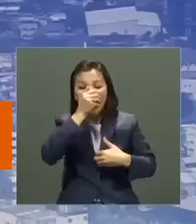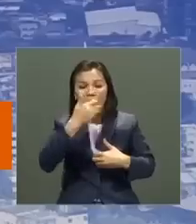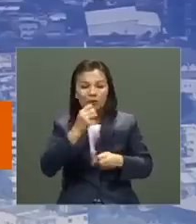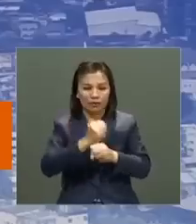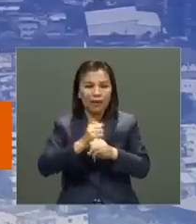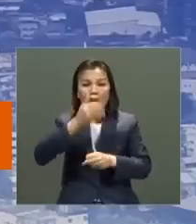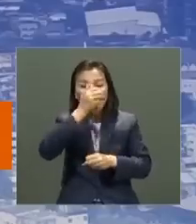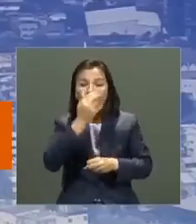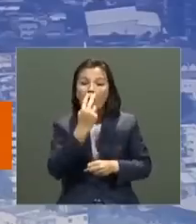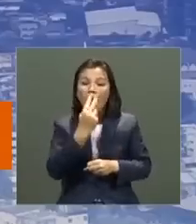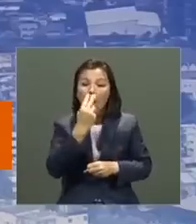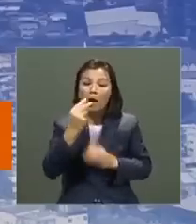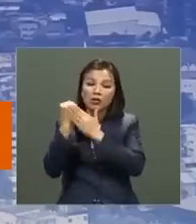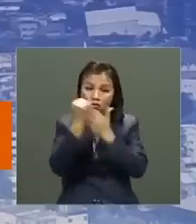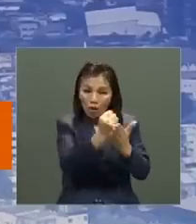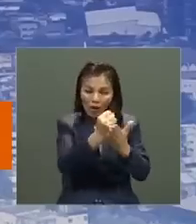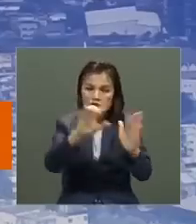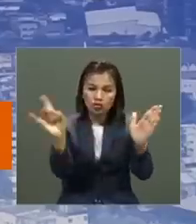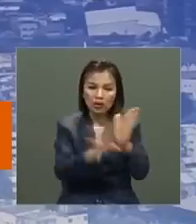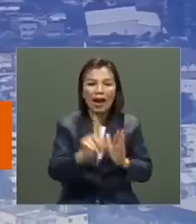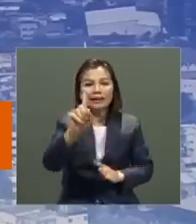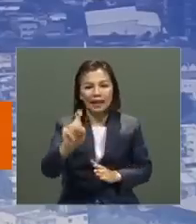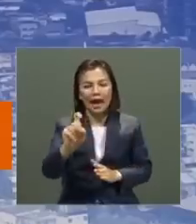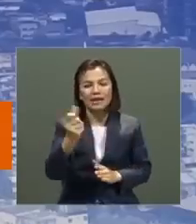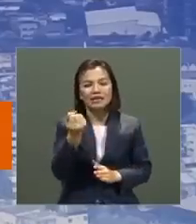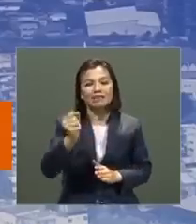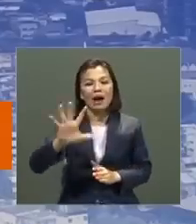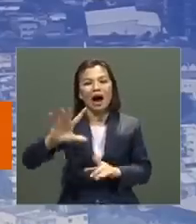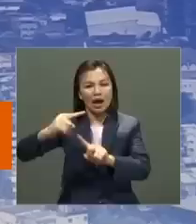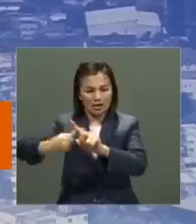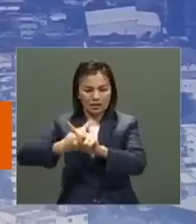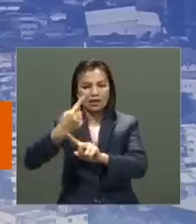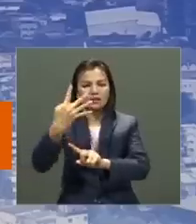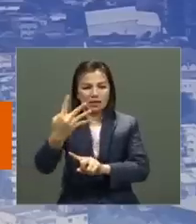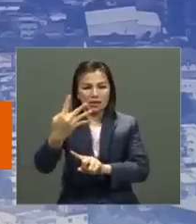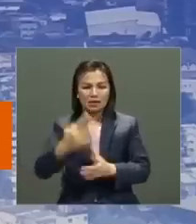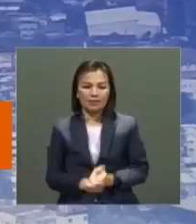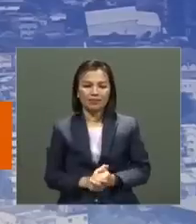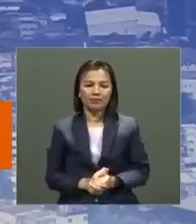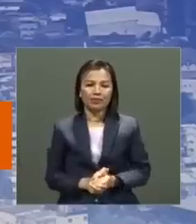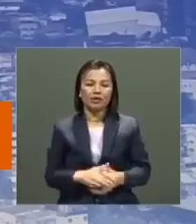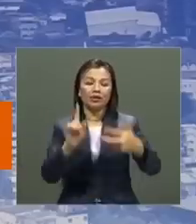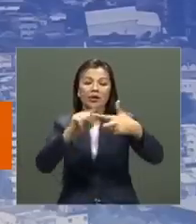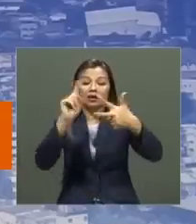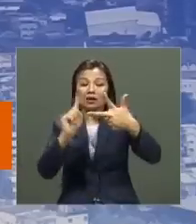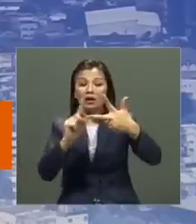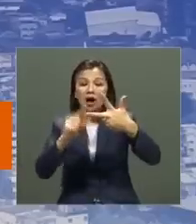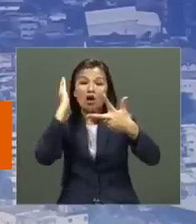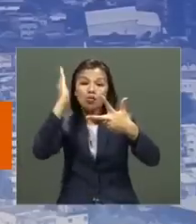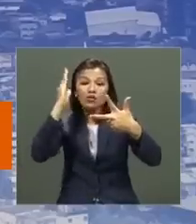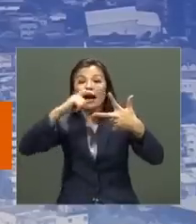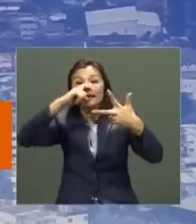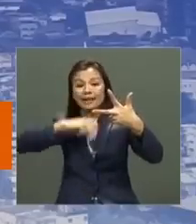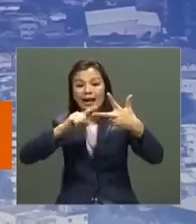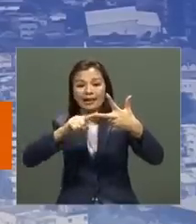อาการแย่ลงเรื่อยๆแล้วก็มาเสียชีวิตวันที่ 15เมษายนนะครับรายที่ 46เป็นผู้ป่วยชายไทย